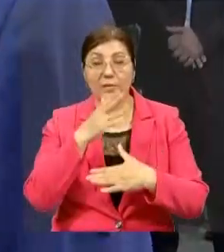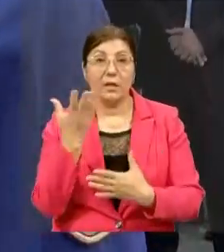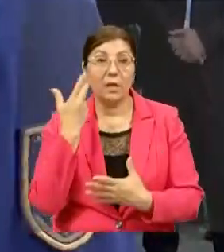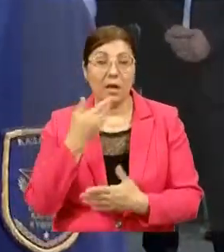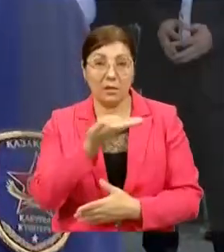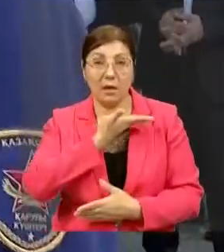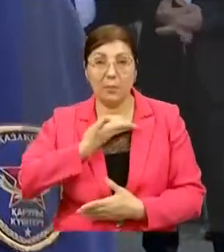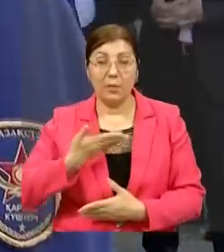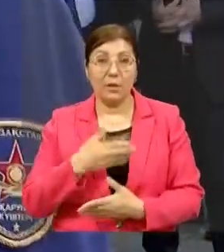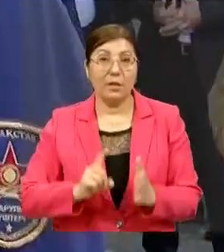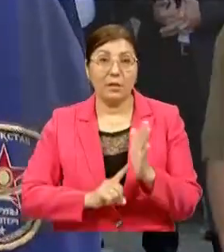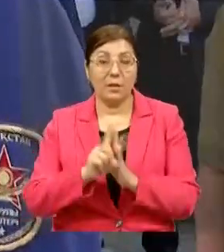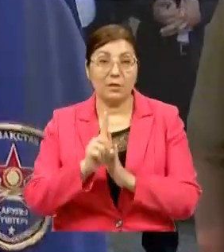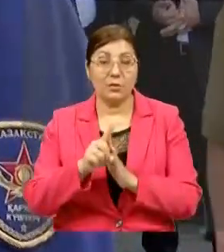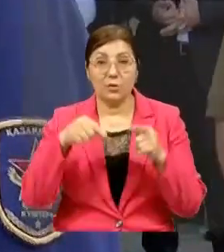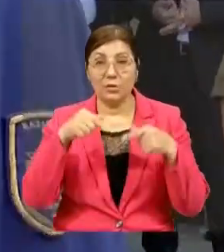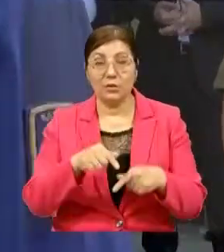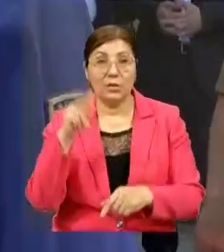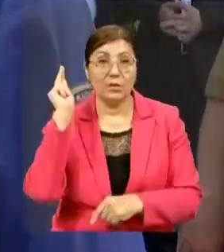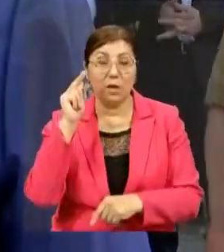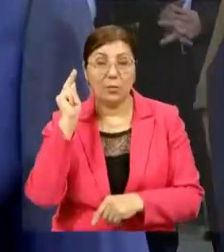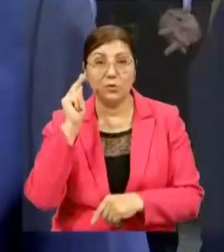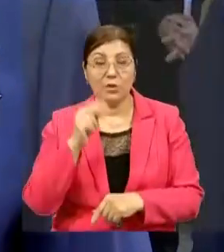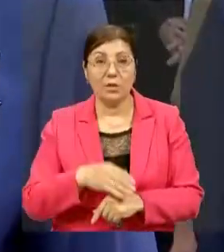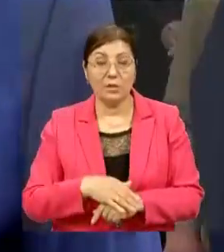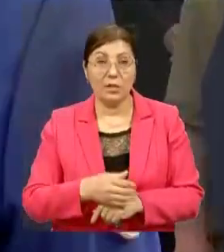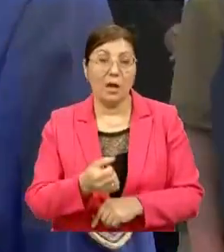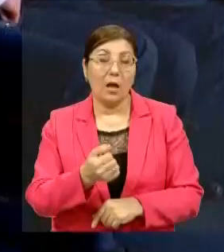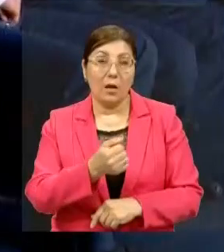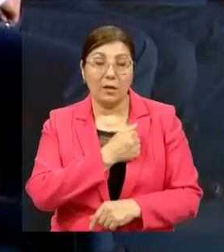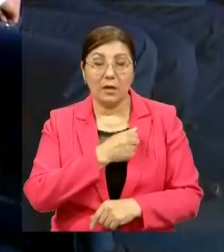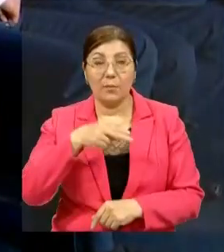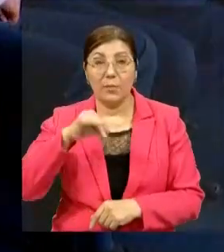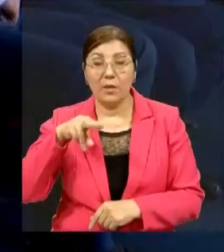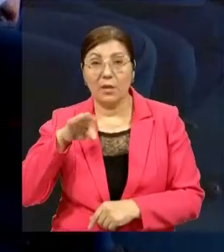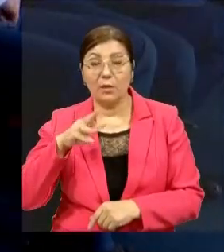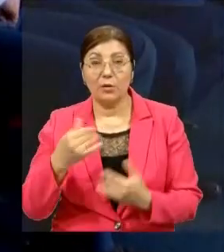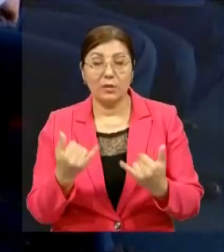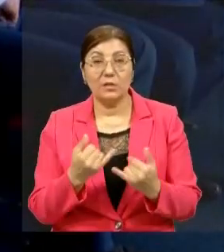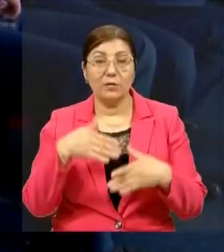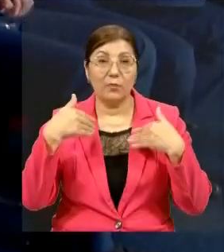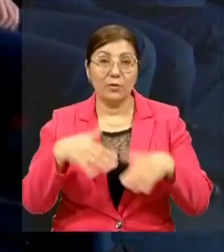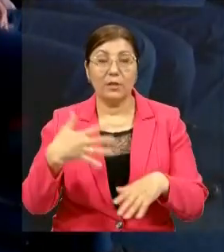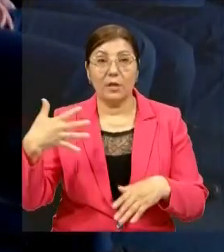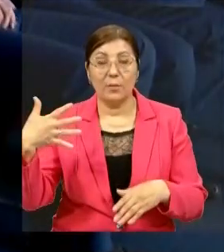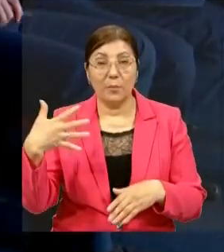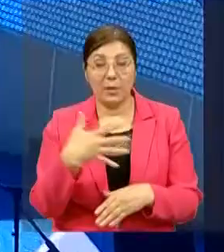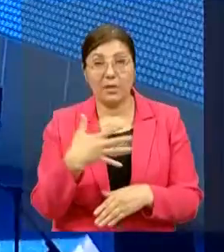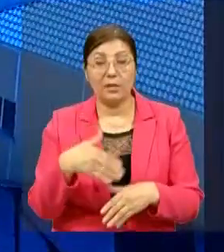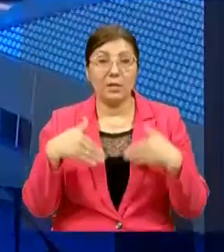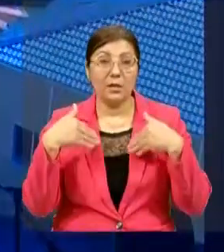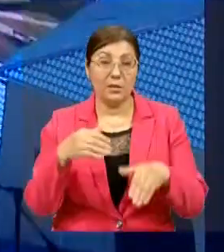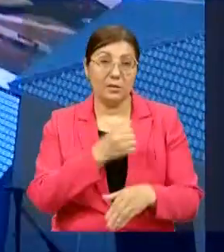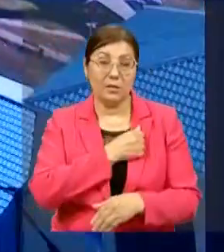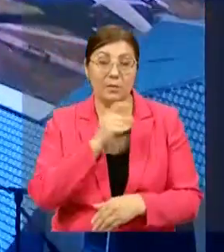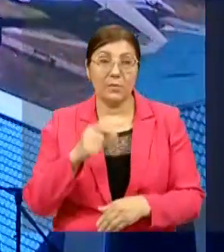мы начнём здесь обучать и гражданских пилотов на сегодня военный институт окончили свыше 5000 выпускников Многие